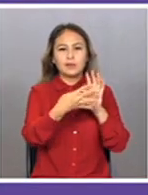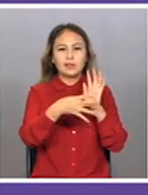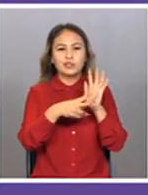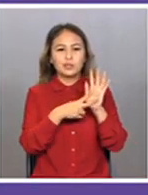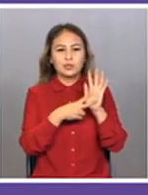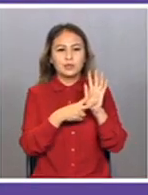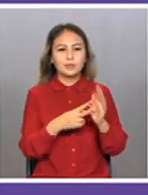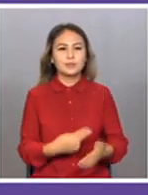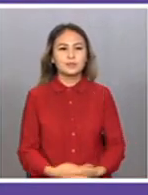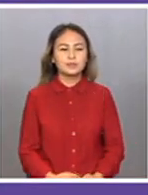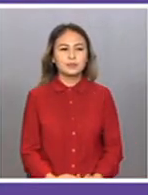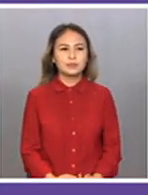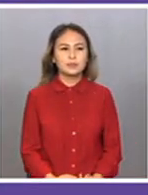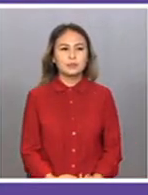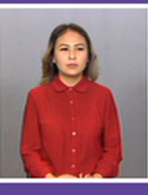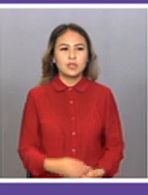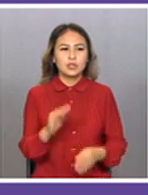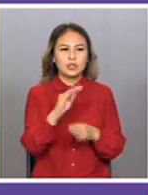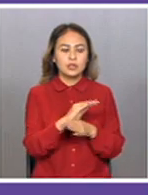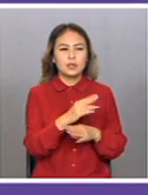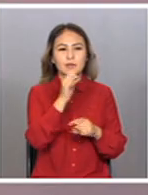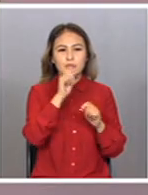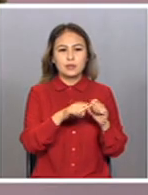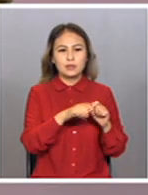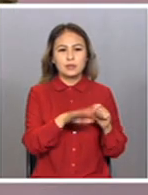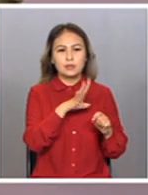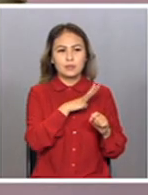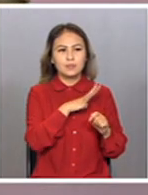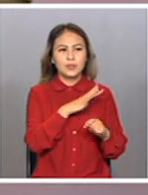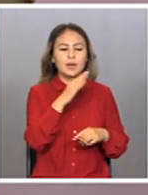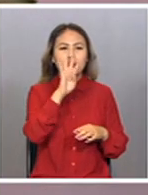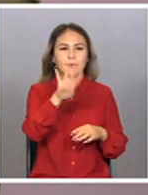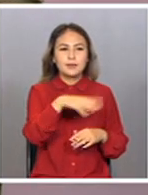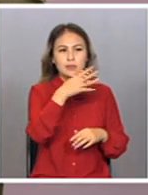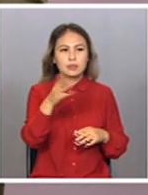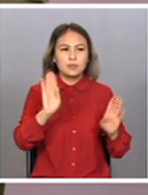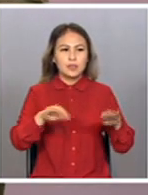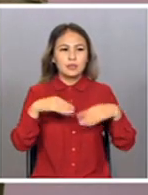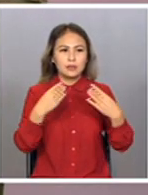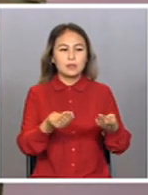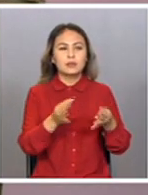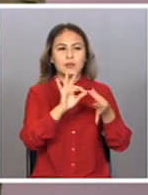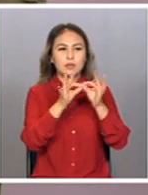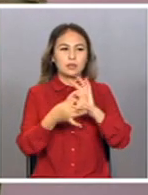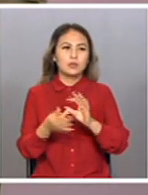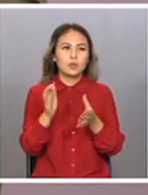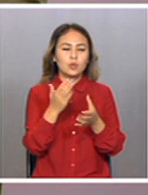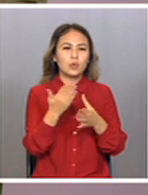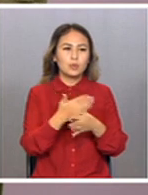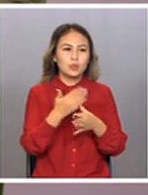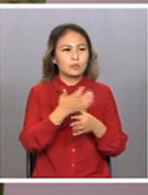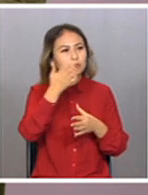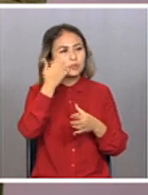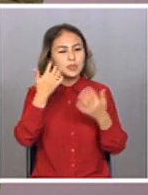тең екенін анықтадық және тексердік. Кестеде берілген деректердің көмегімен